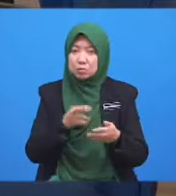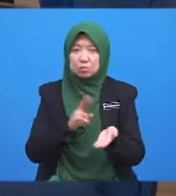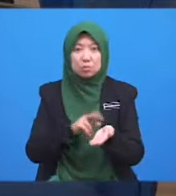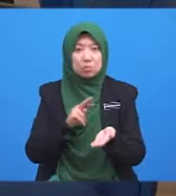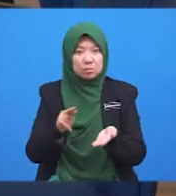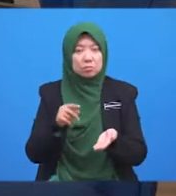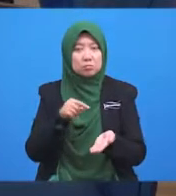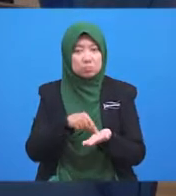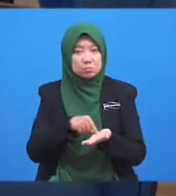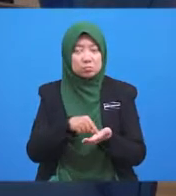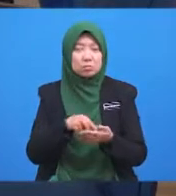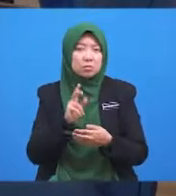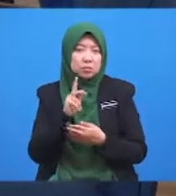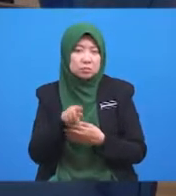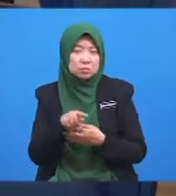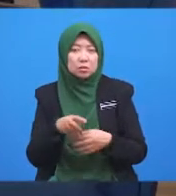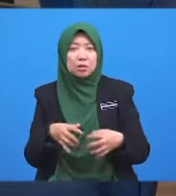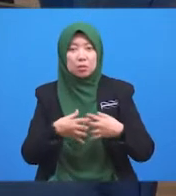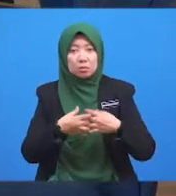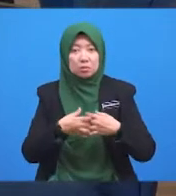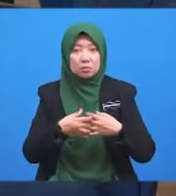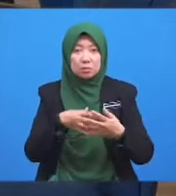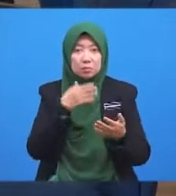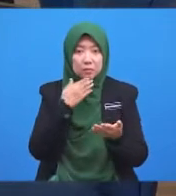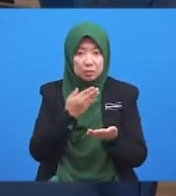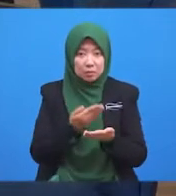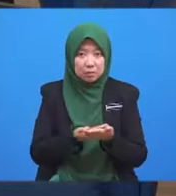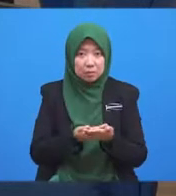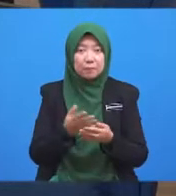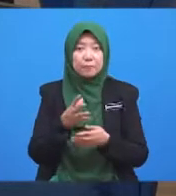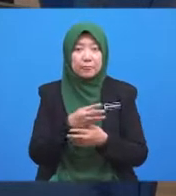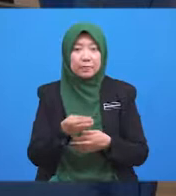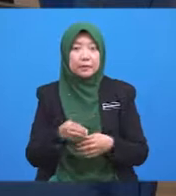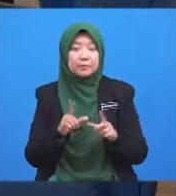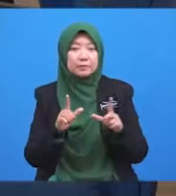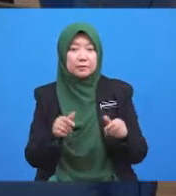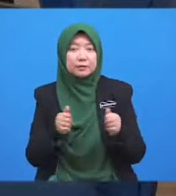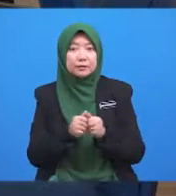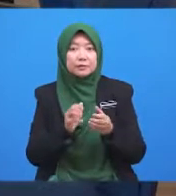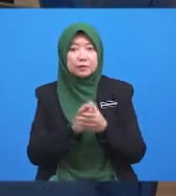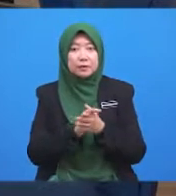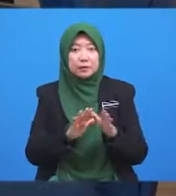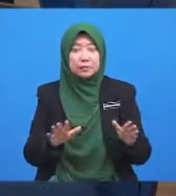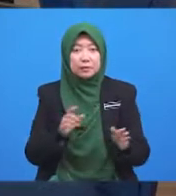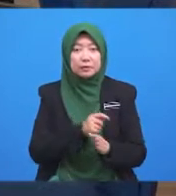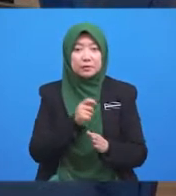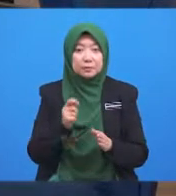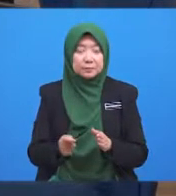dijalankan, pastikan mesin berada dalam keadaan yang baik dan diletakkan dengan selamat di tepi